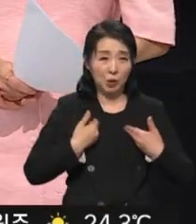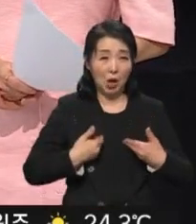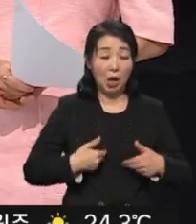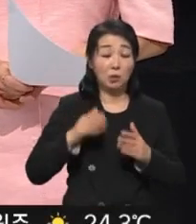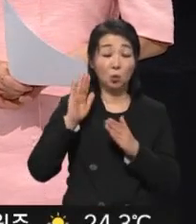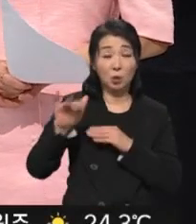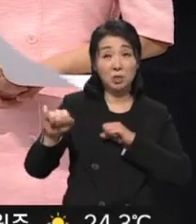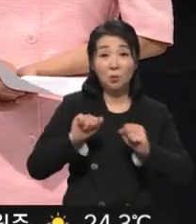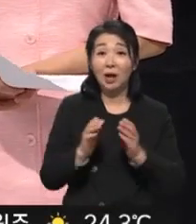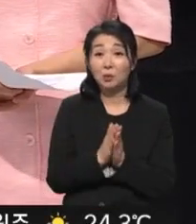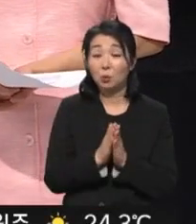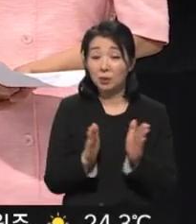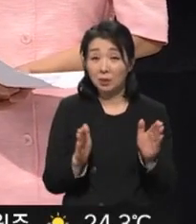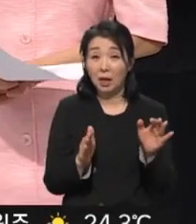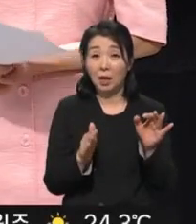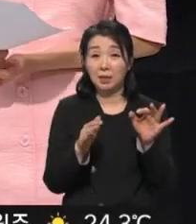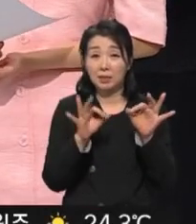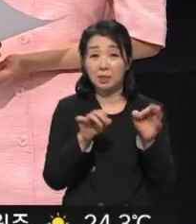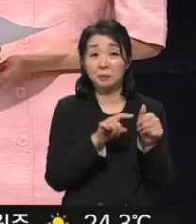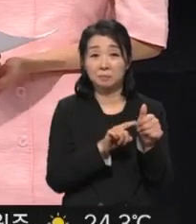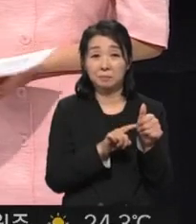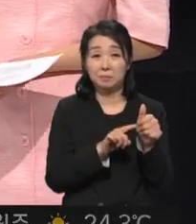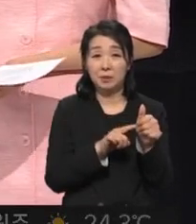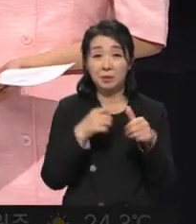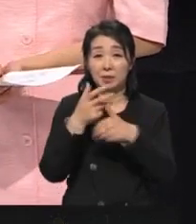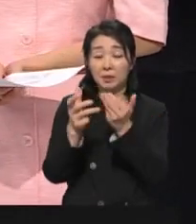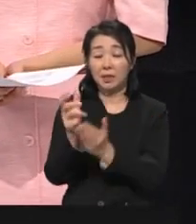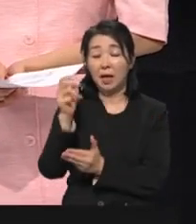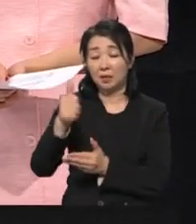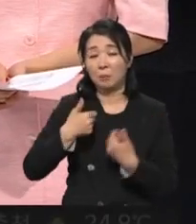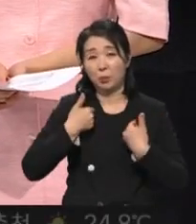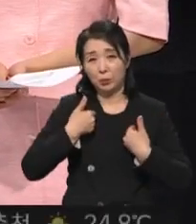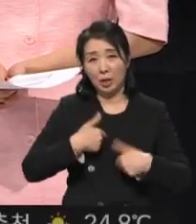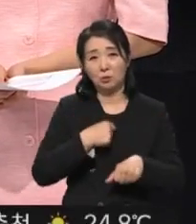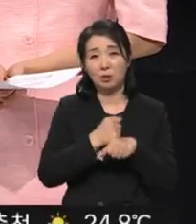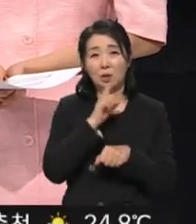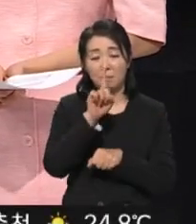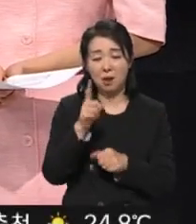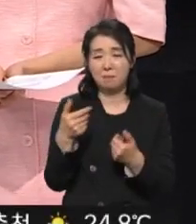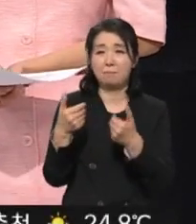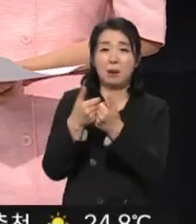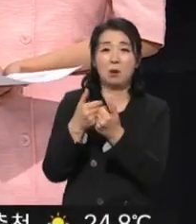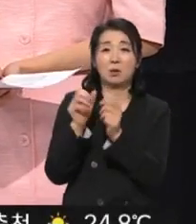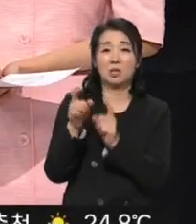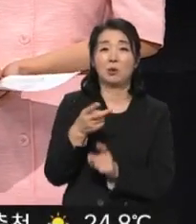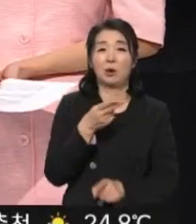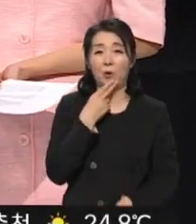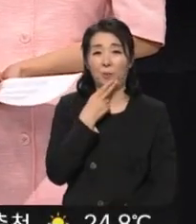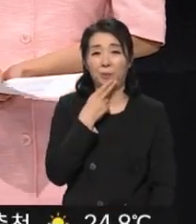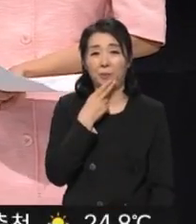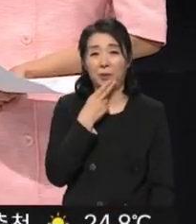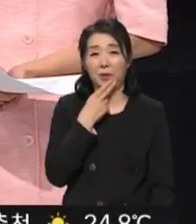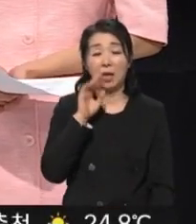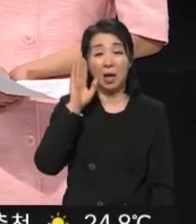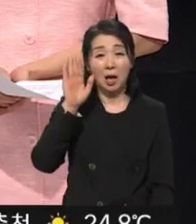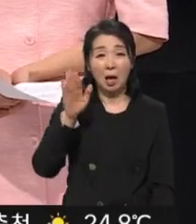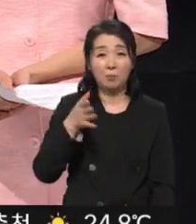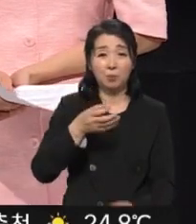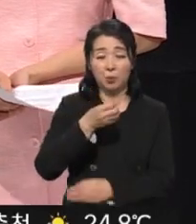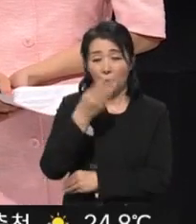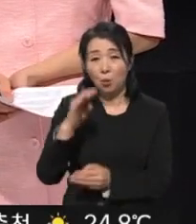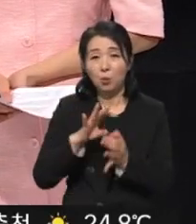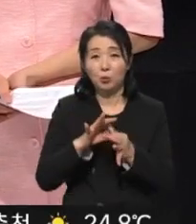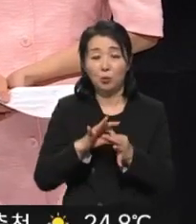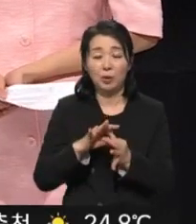깨고 돌아온 김 최고위원, 당대표의 자숙하라는 지시로 반론을 하거나 반박을 할 기회가 없었다고 하는데요. 앞으로 언론을